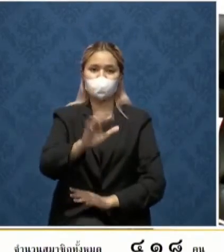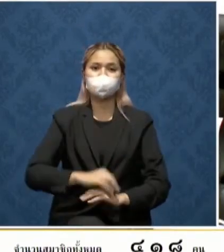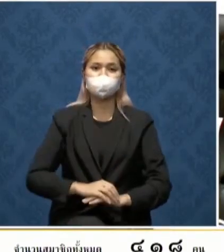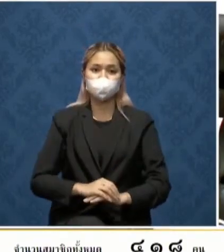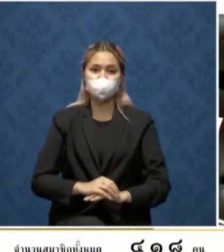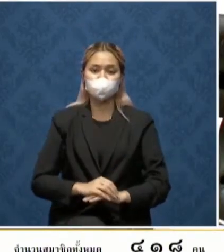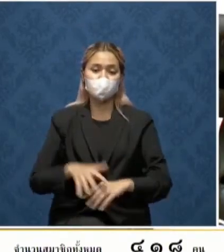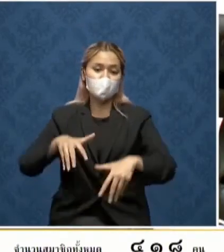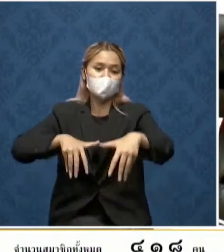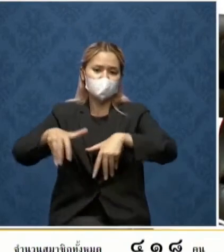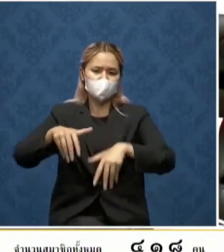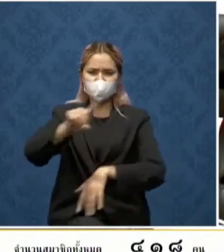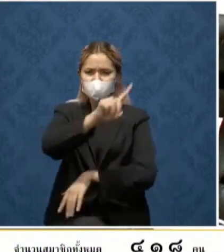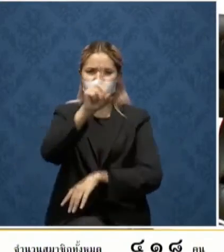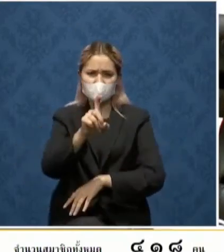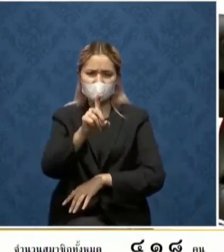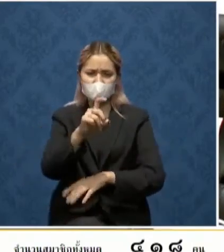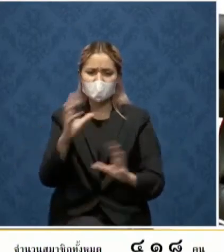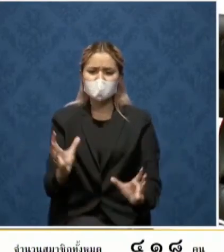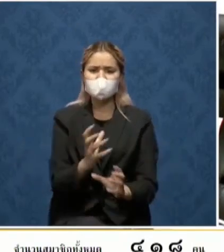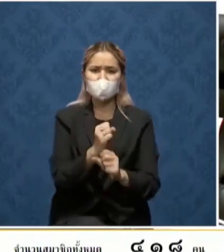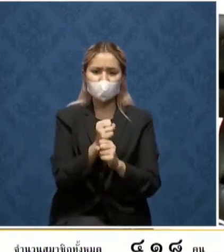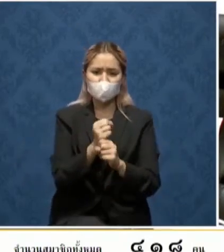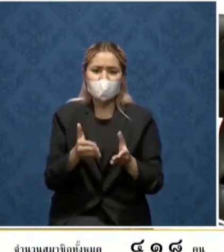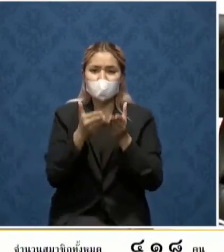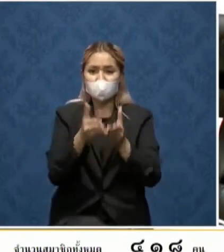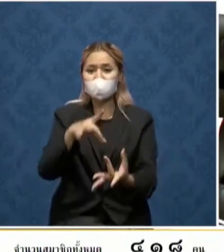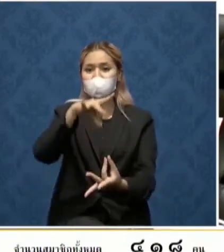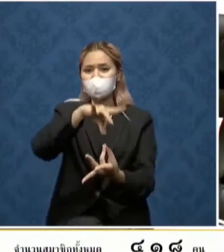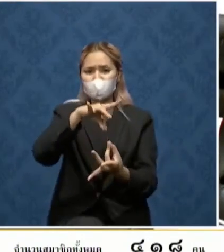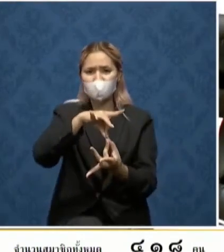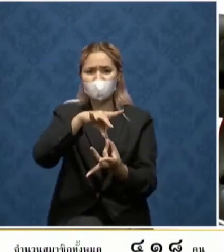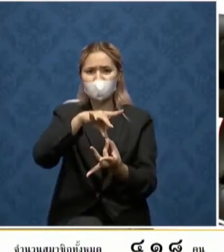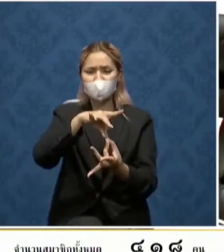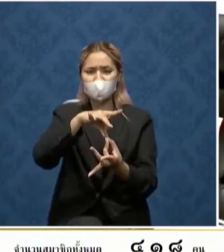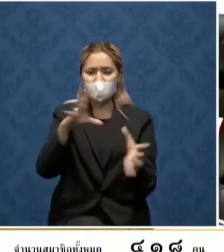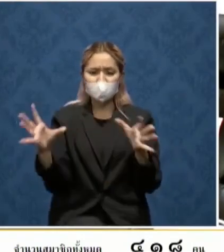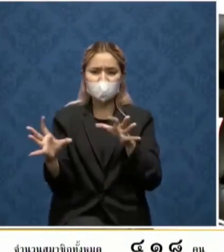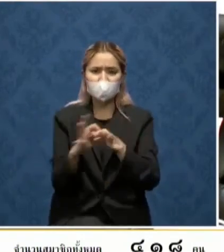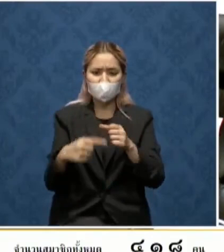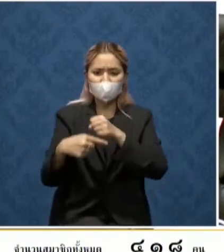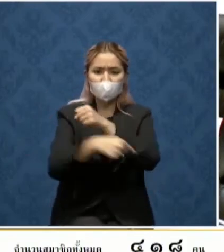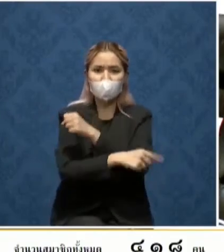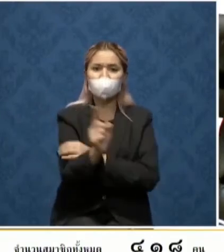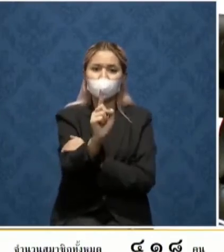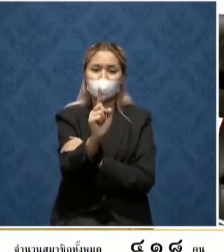ชนอจจะสงสัยครวาเรื่องเรืออับปาไปเกี่ยวอะไรกับการทุจหลิต Corruption